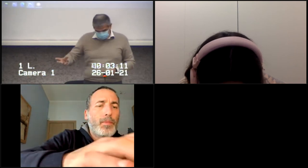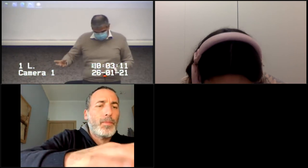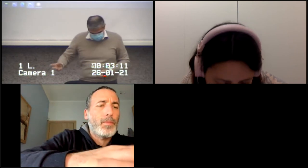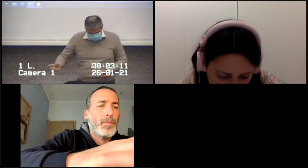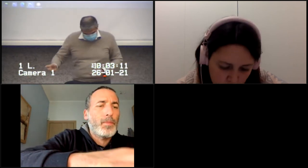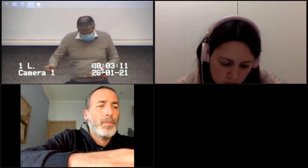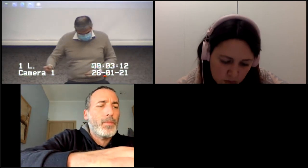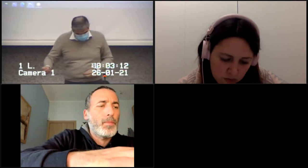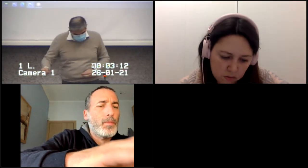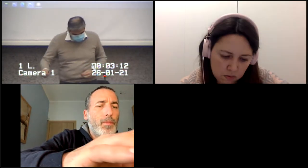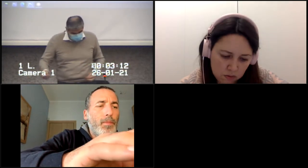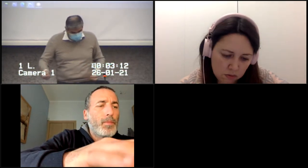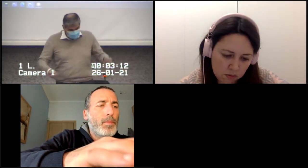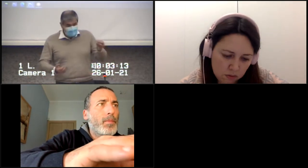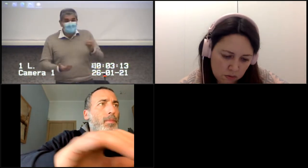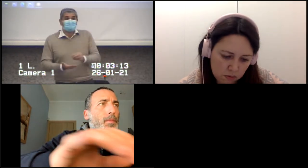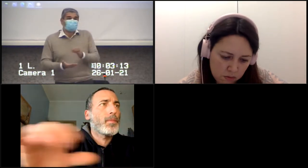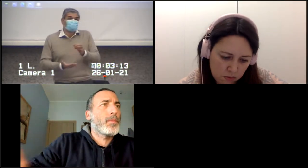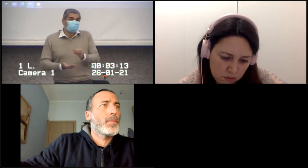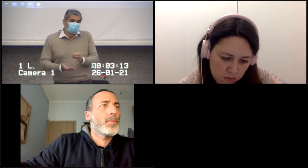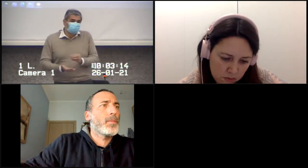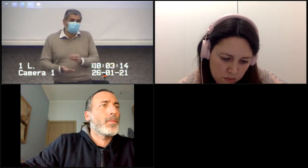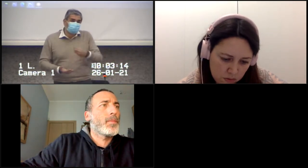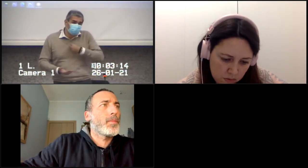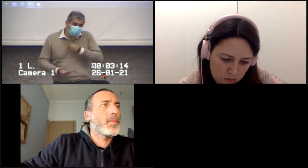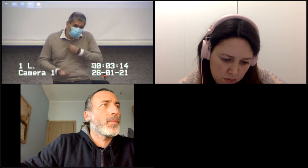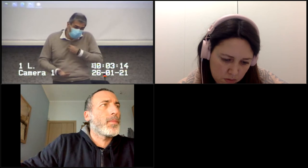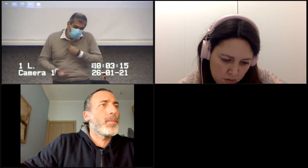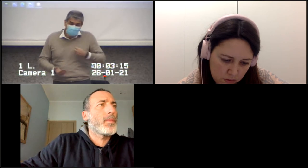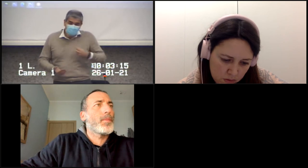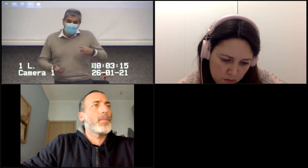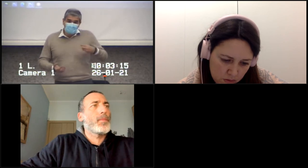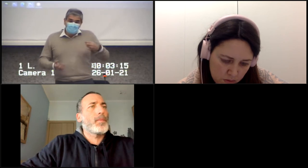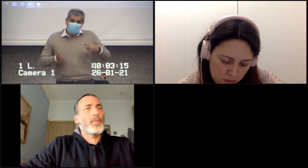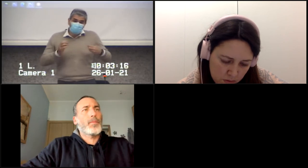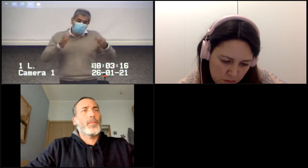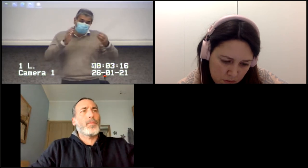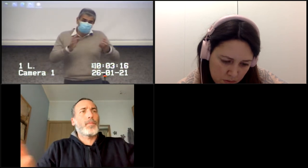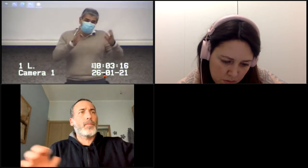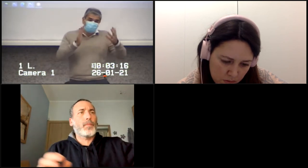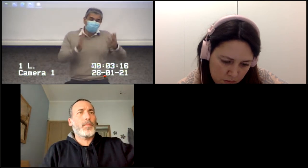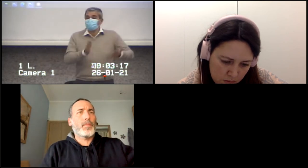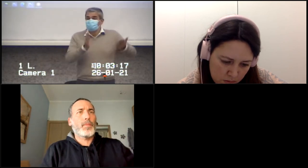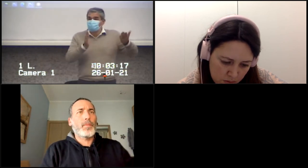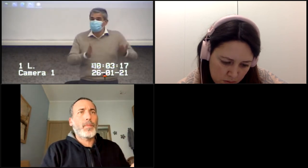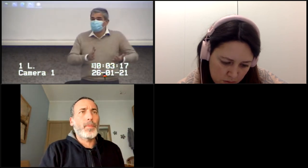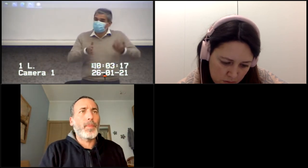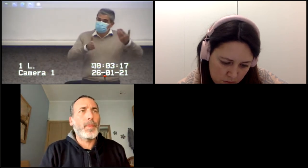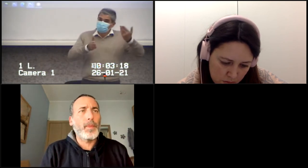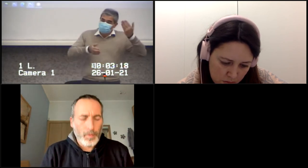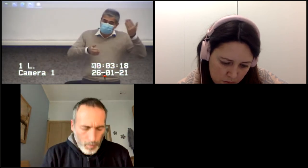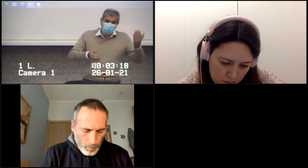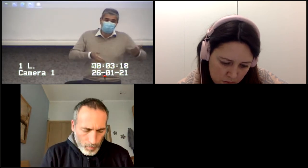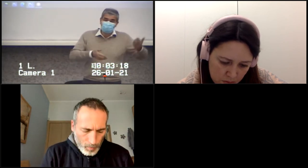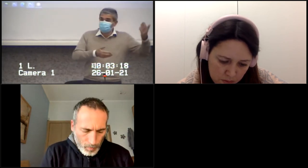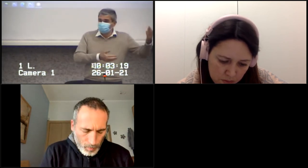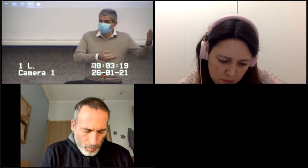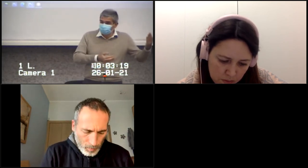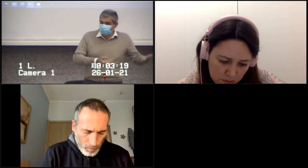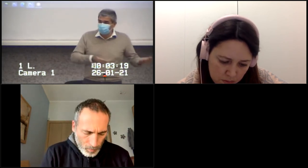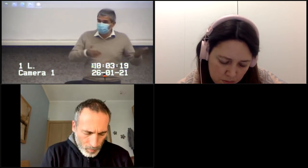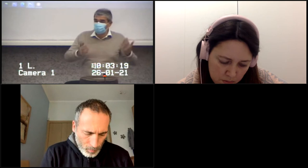diventare un centro di riaggregazione, ma soprattutto io la leggo con quell'impostazione che ho dato in questo momento agli